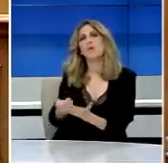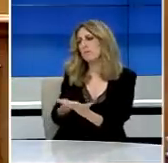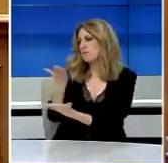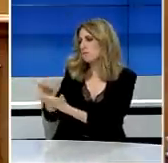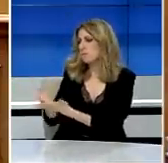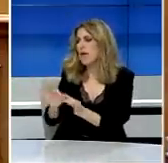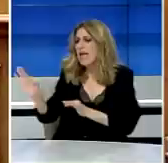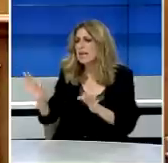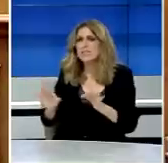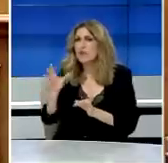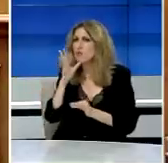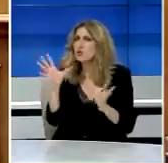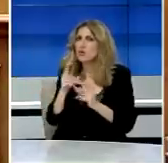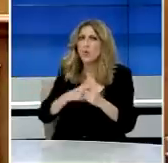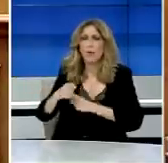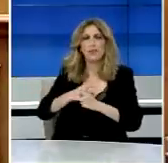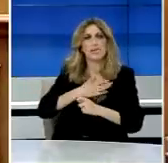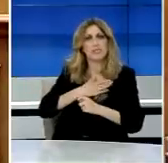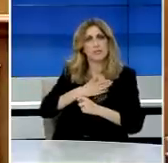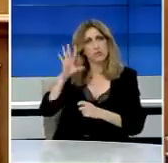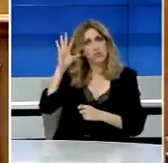ήταν ανακουφιστικό για αυτούς τους ανθρώπους.